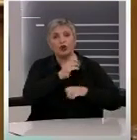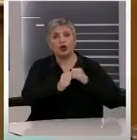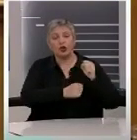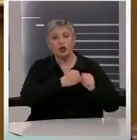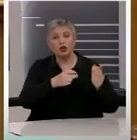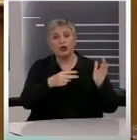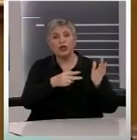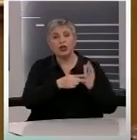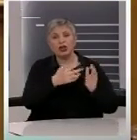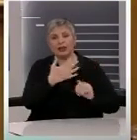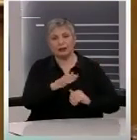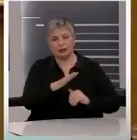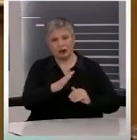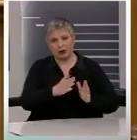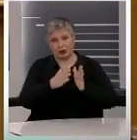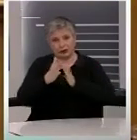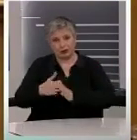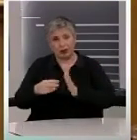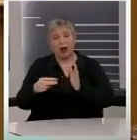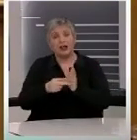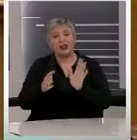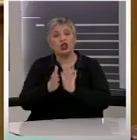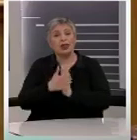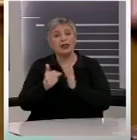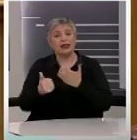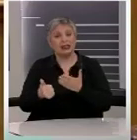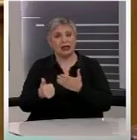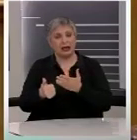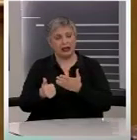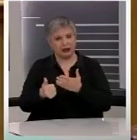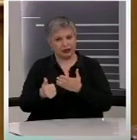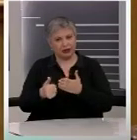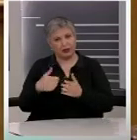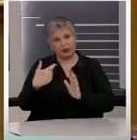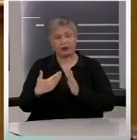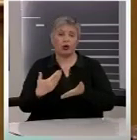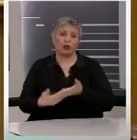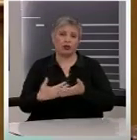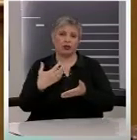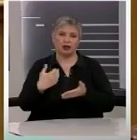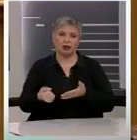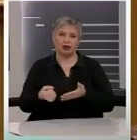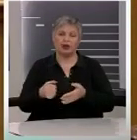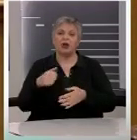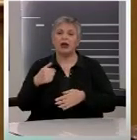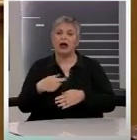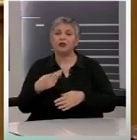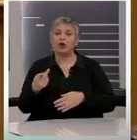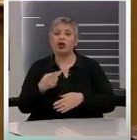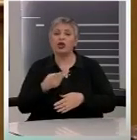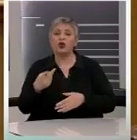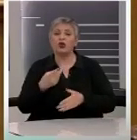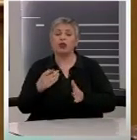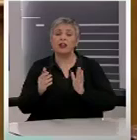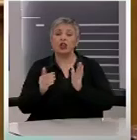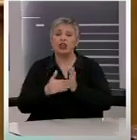Το 2016, το τελευταίο έτος που έχουμε στοιχεία, είναι 22.000. Αυξήθηκε